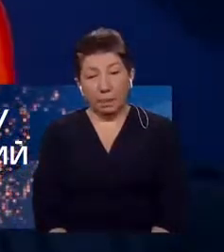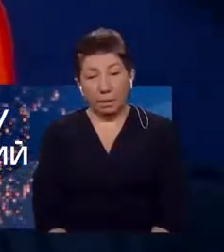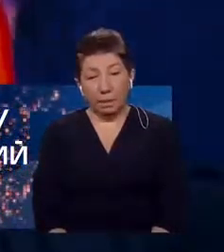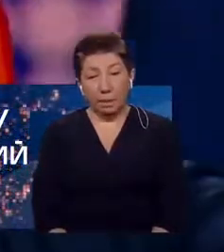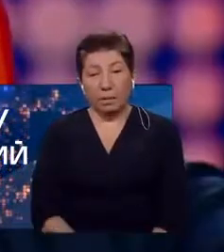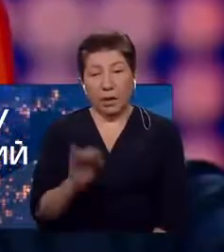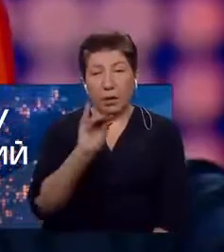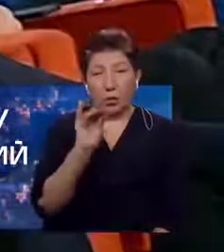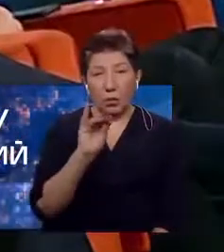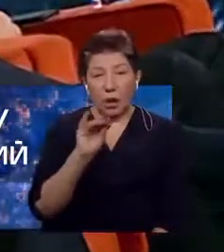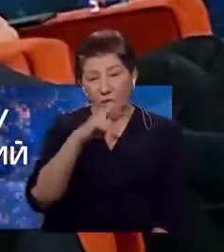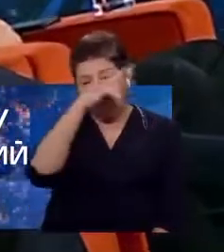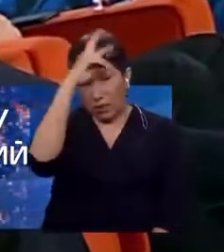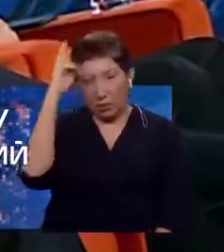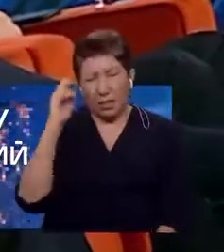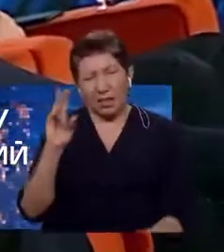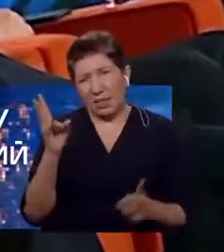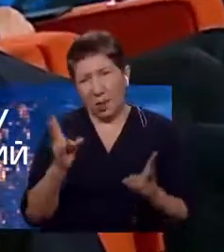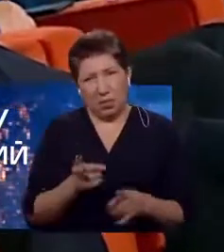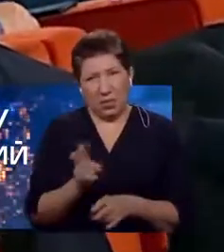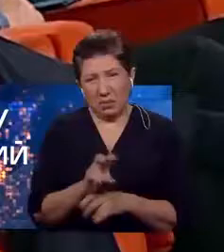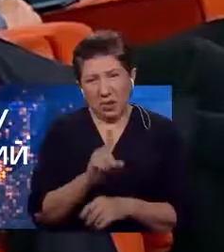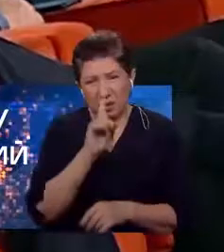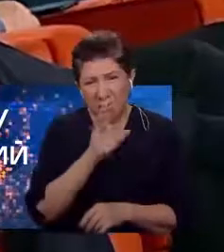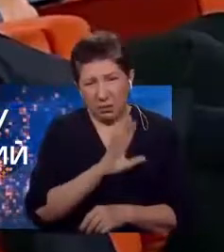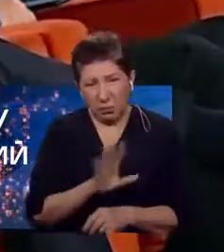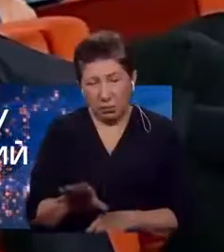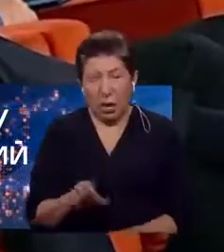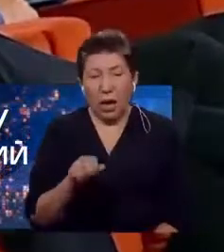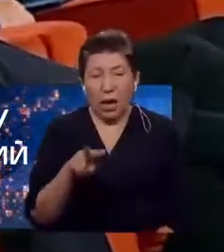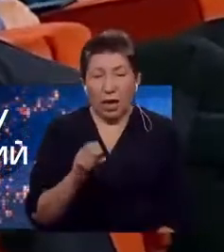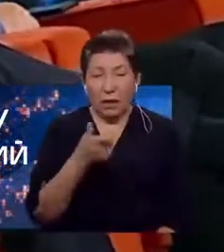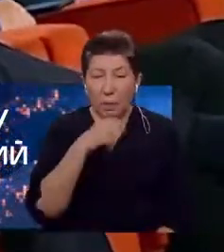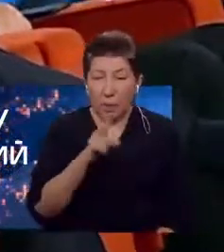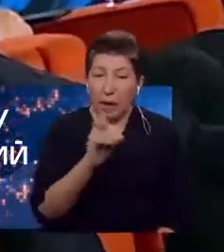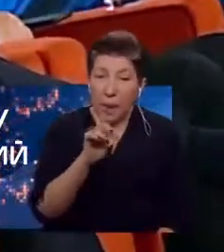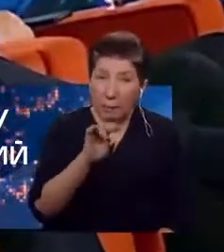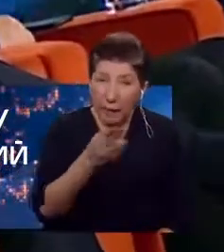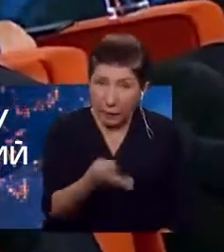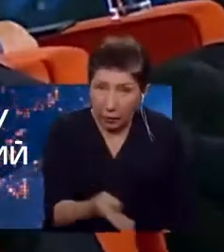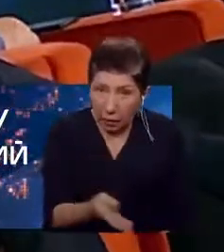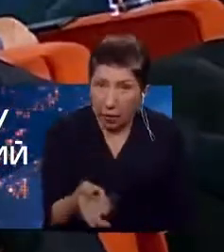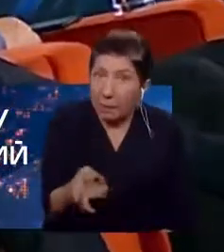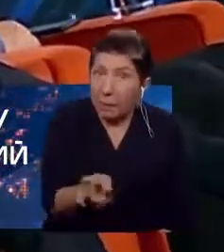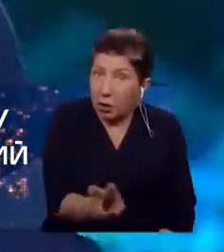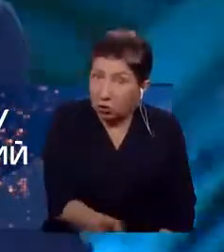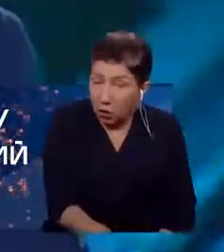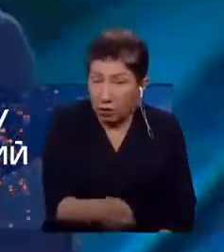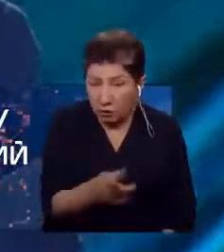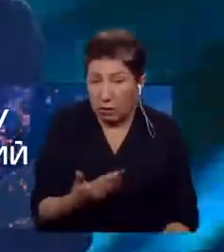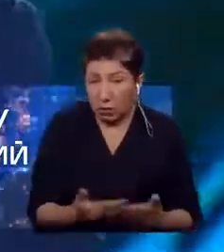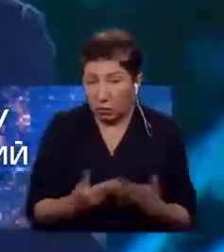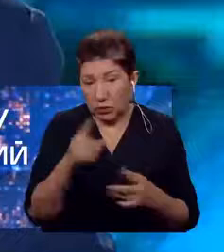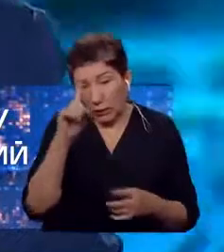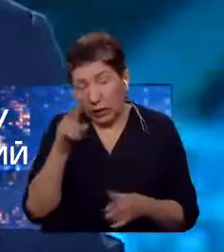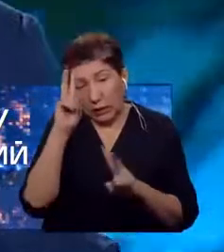Юлія Володимирівна не вважає за необхідне прийти, але пан Каплін прийшов. І він, мабуть, знає, я не